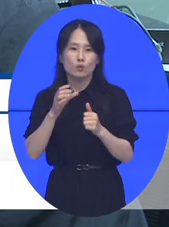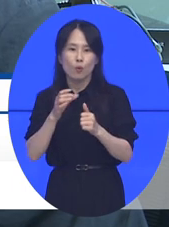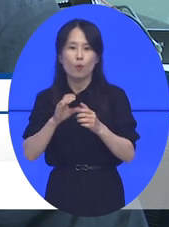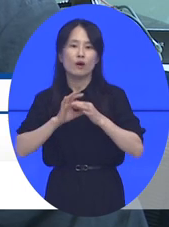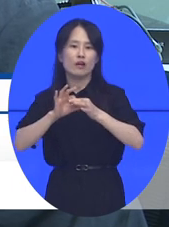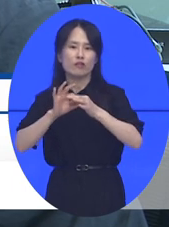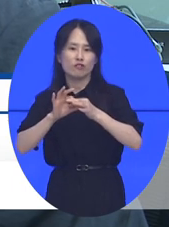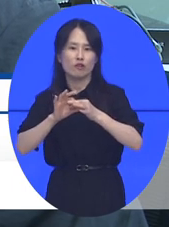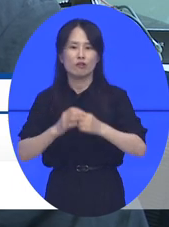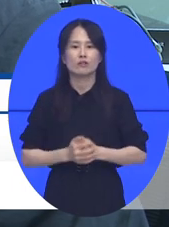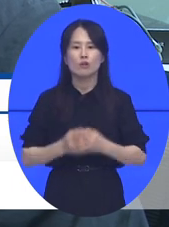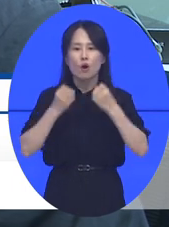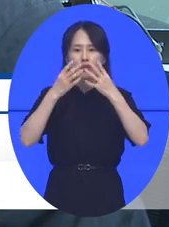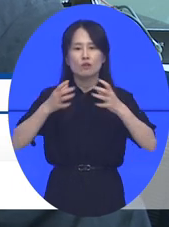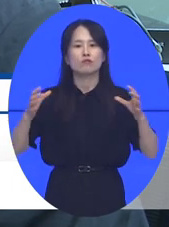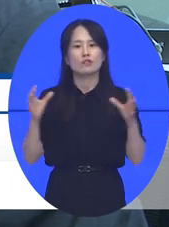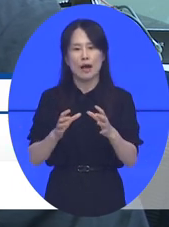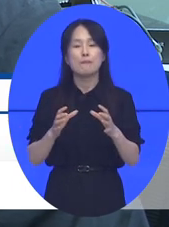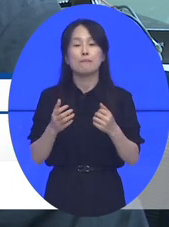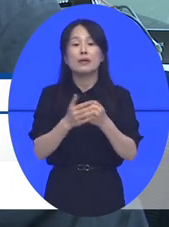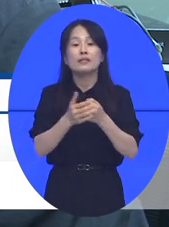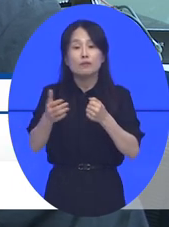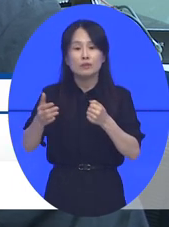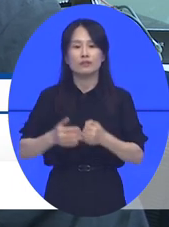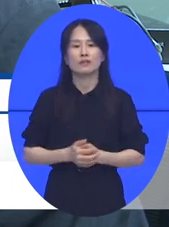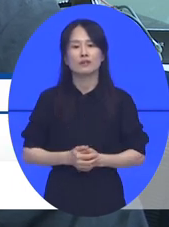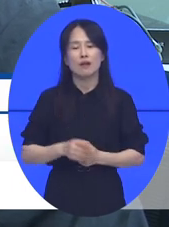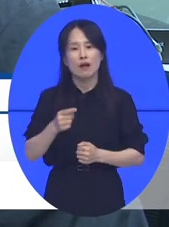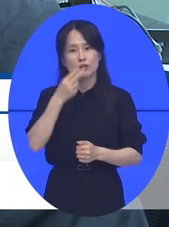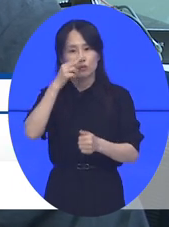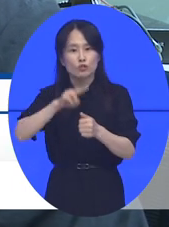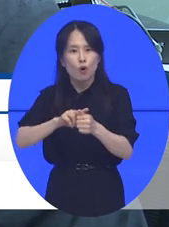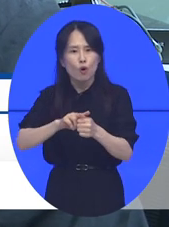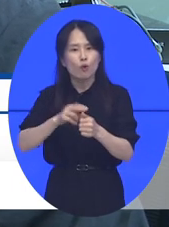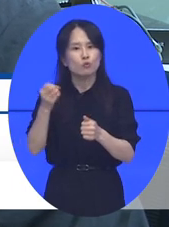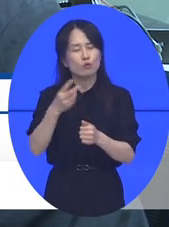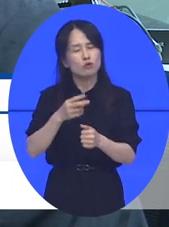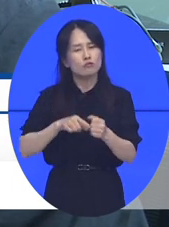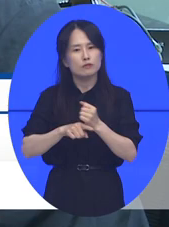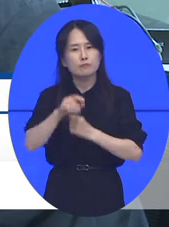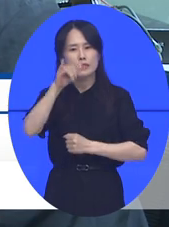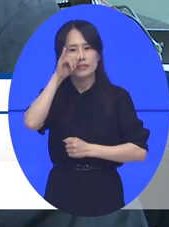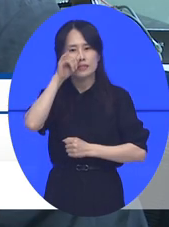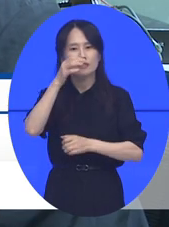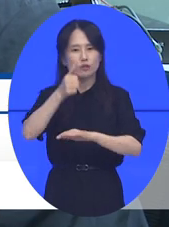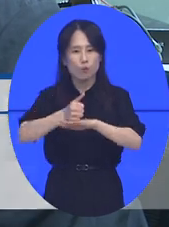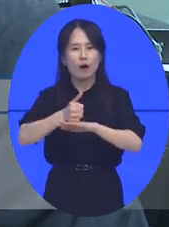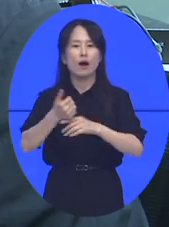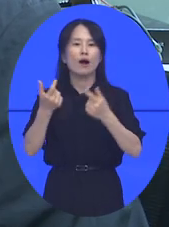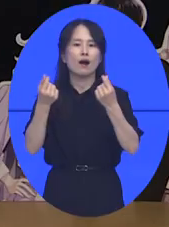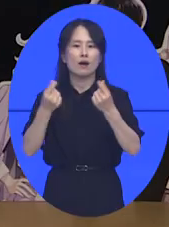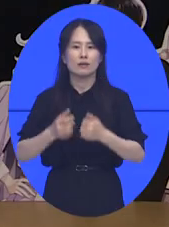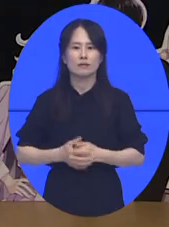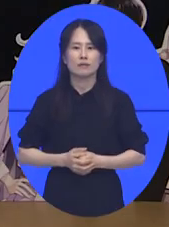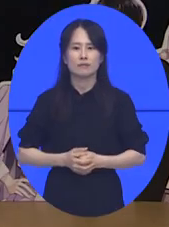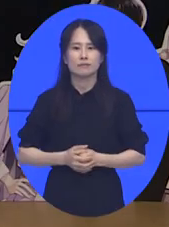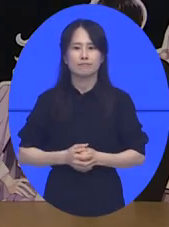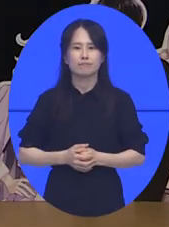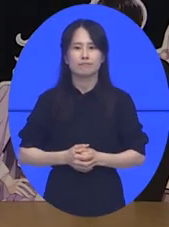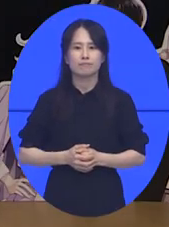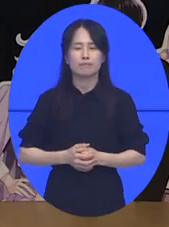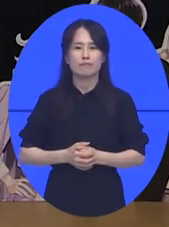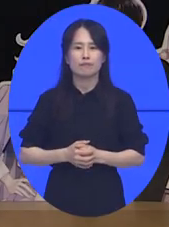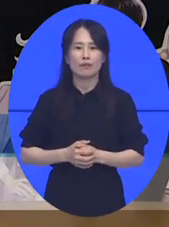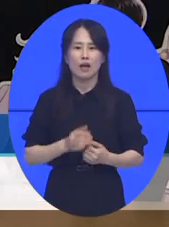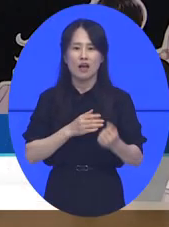있는 상황이 될것 같고, 또 새로운 콜라보이기 때문에 그 시도 또한 아주 의미 있는 결과라고 저는 생각을 합니다.